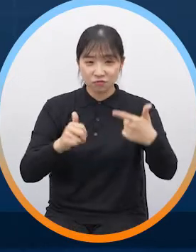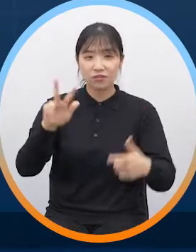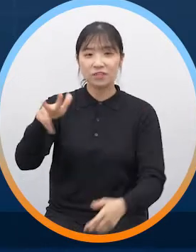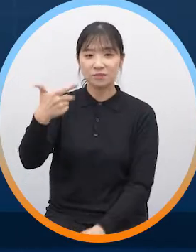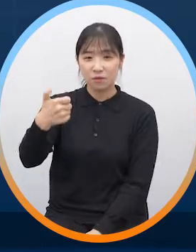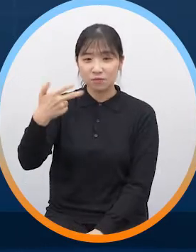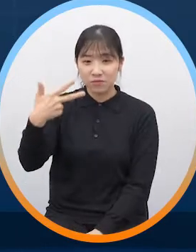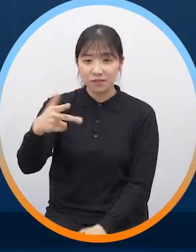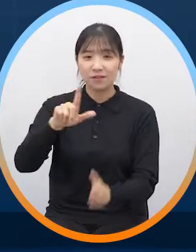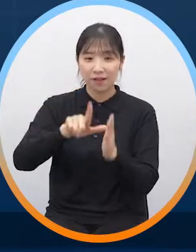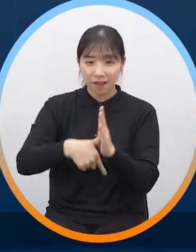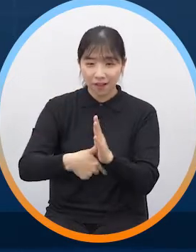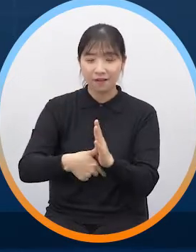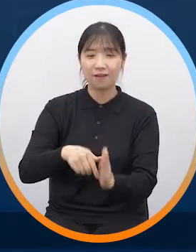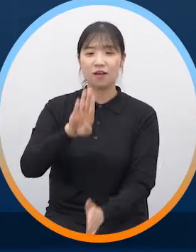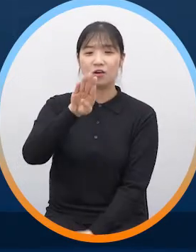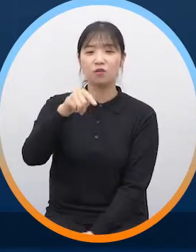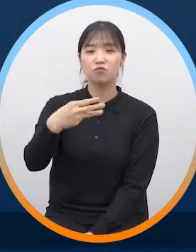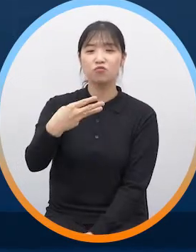757년에